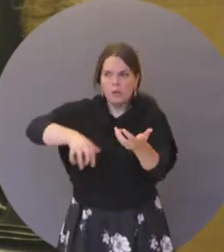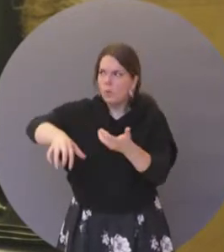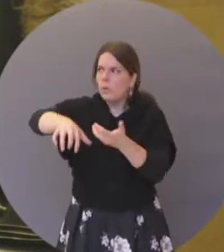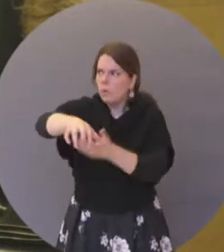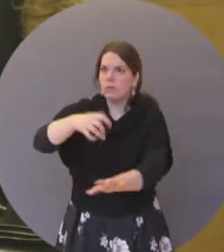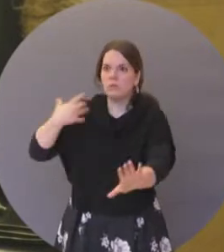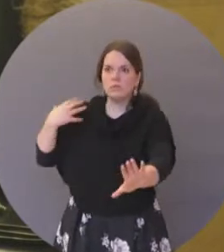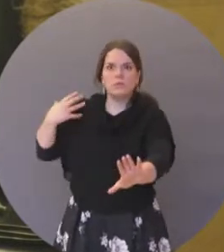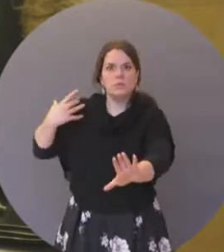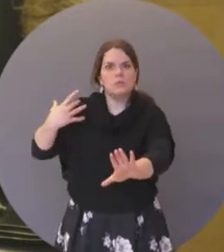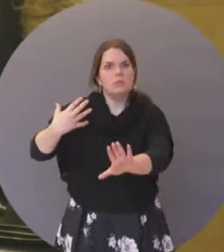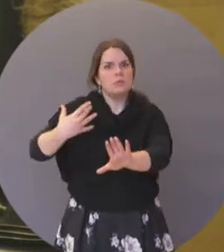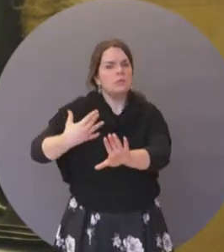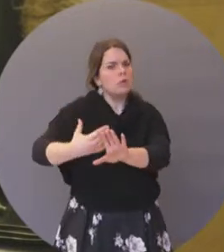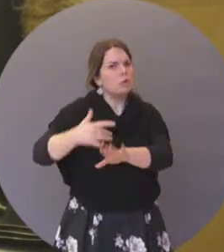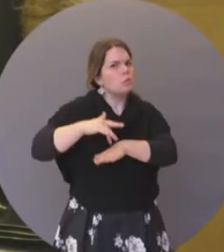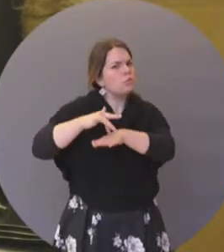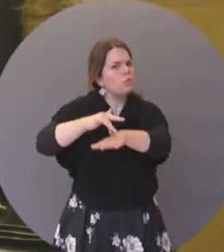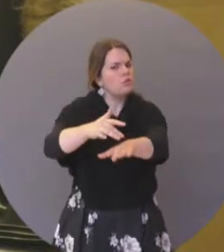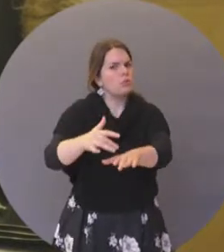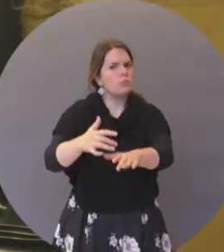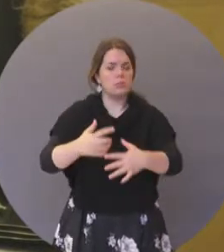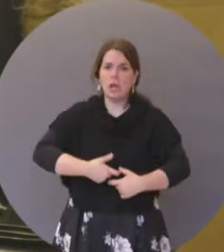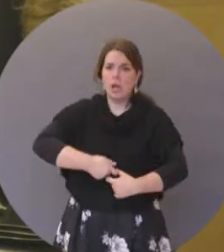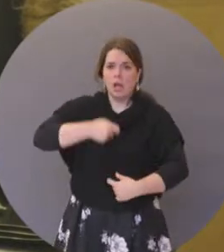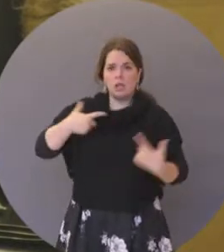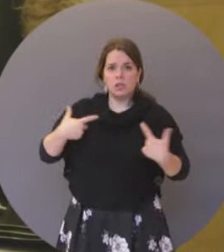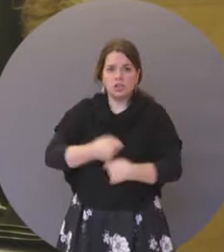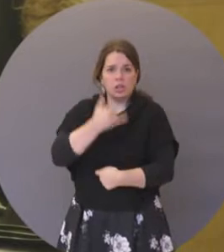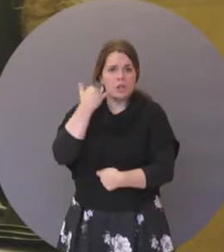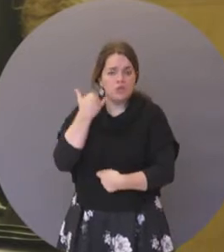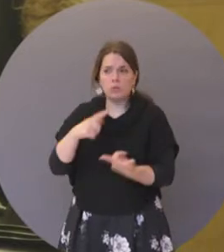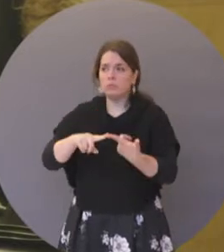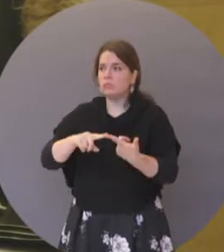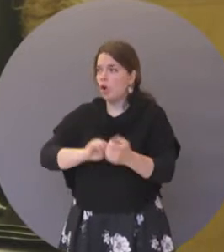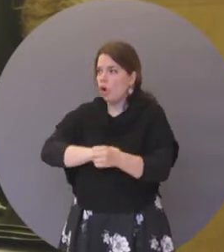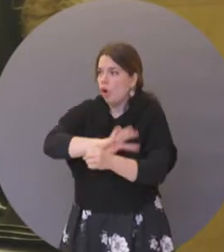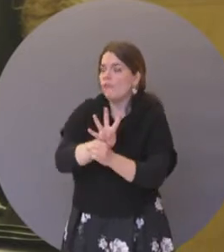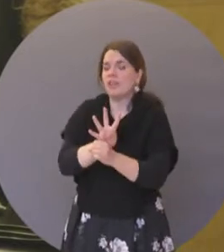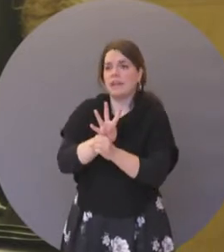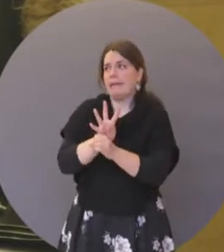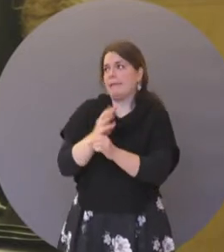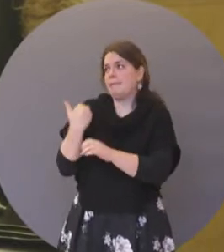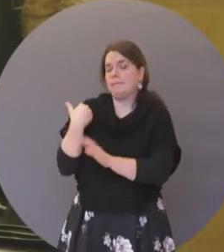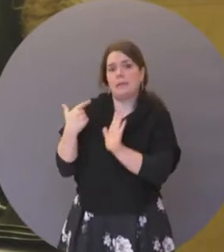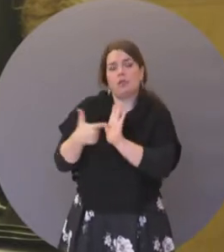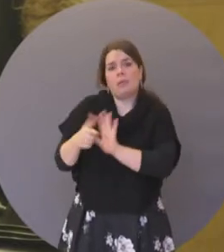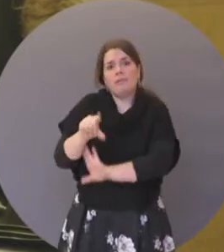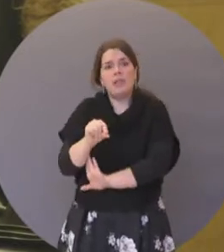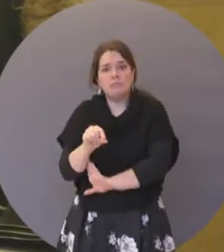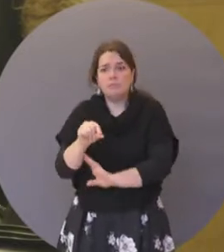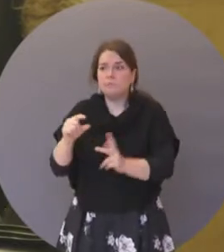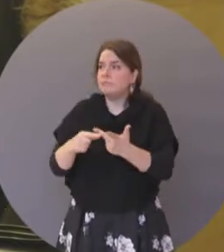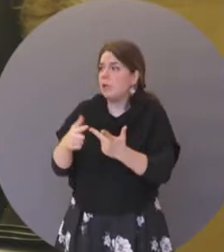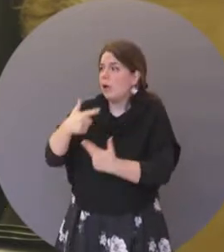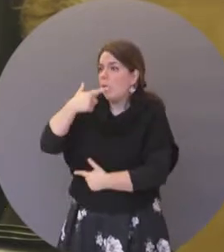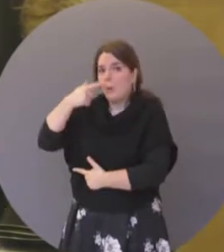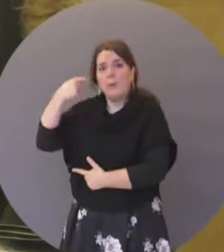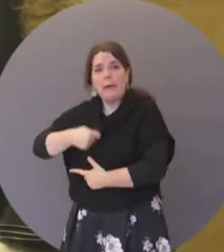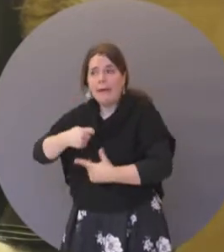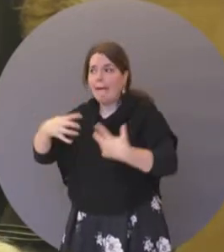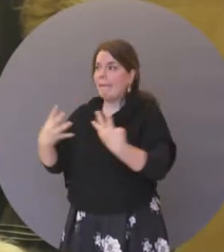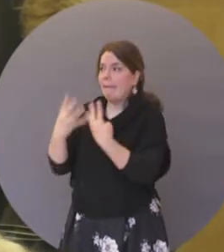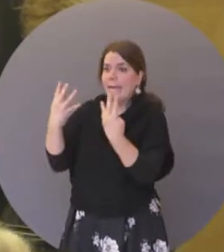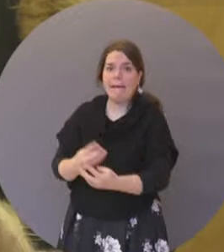quelques années gilets jaunes en 2018 covid depuis 2020 guerre en Ukraine crise de l'énergie